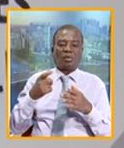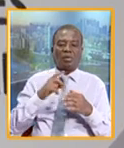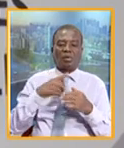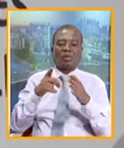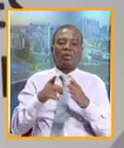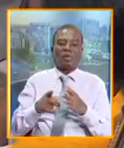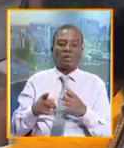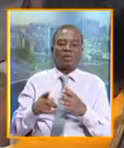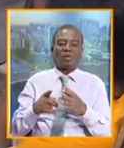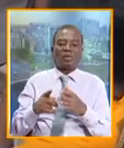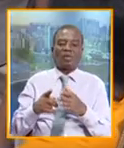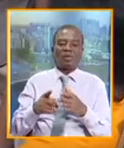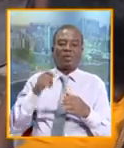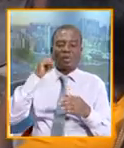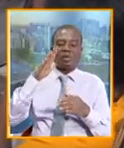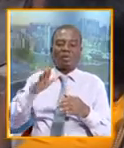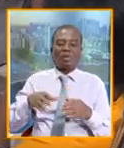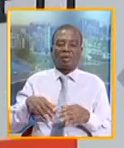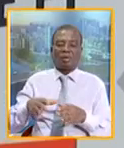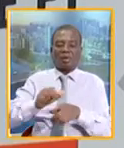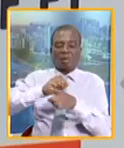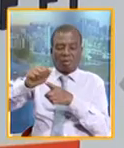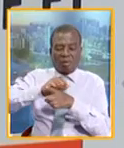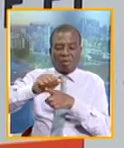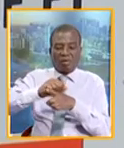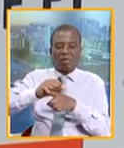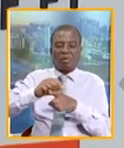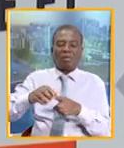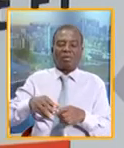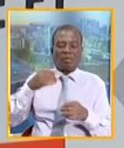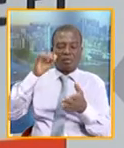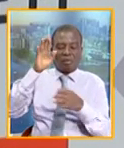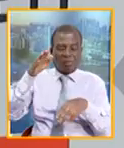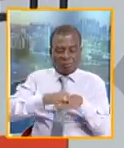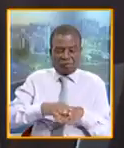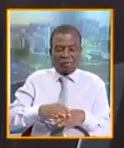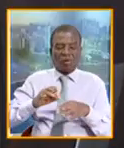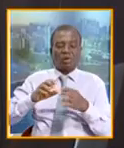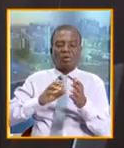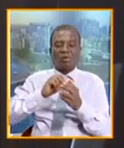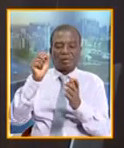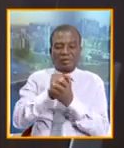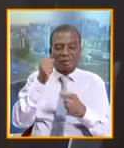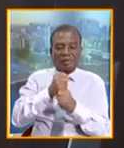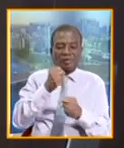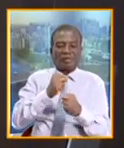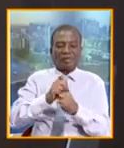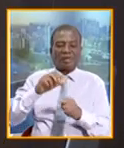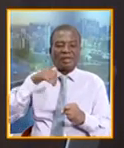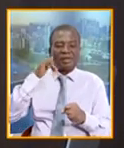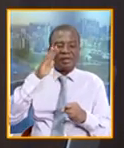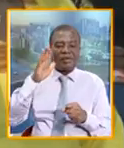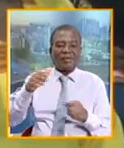dénommée Meet-up, les femmes apprennent davantage sur le rôle des femmes de médias en période